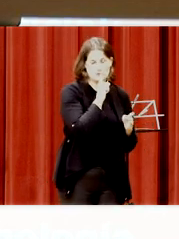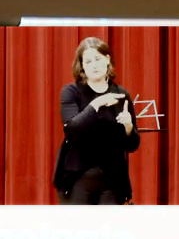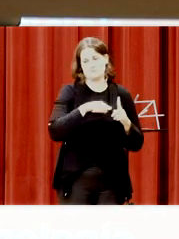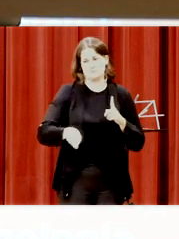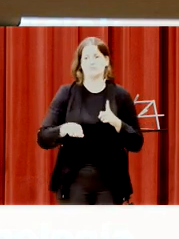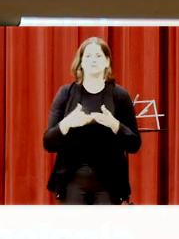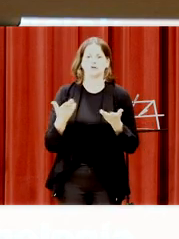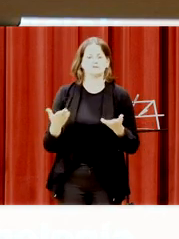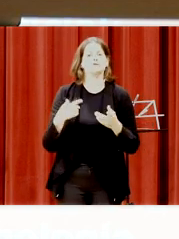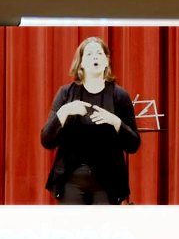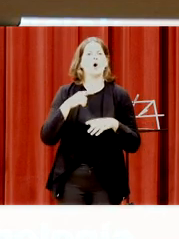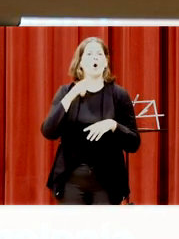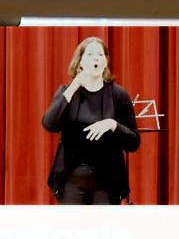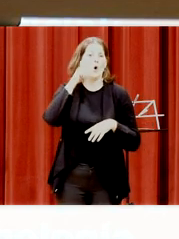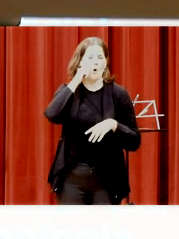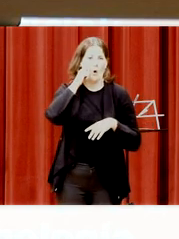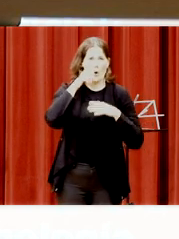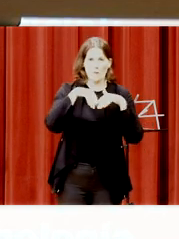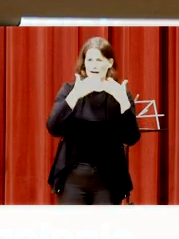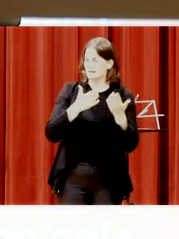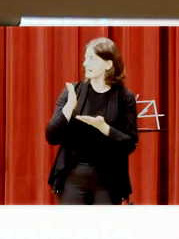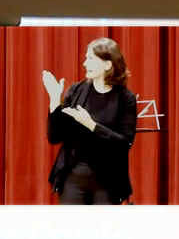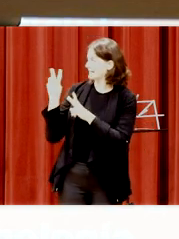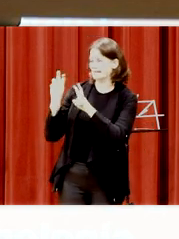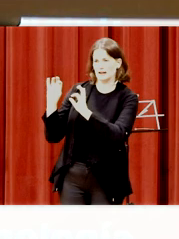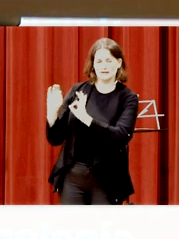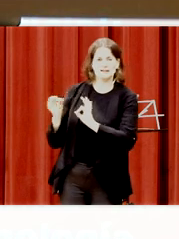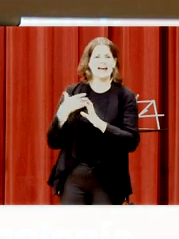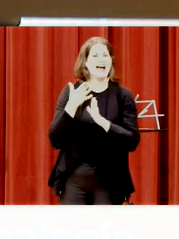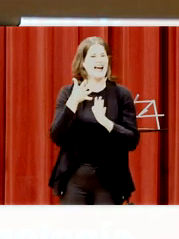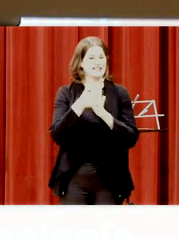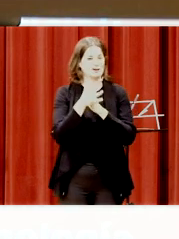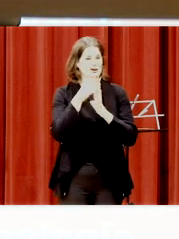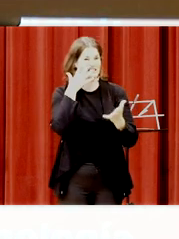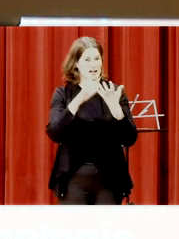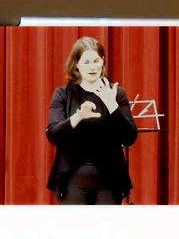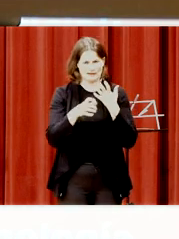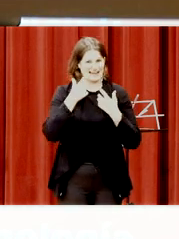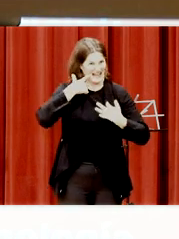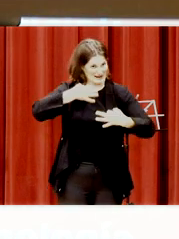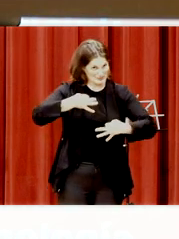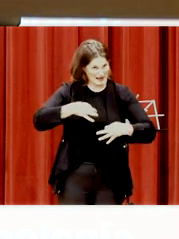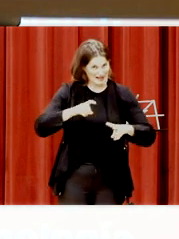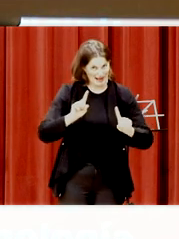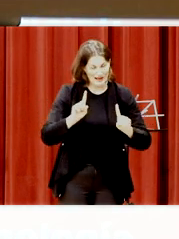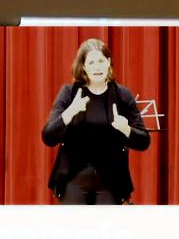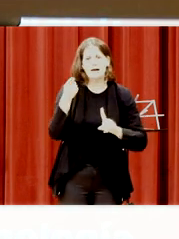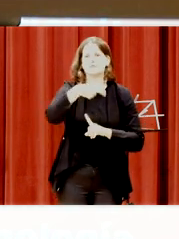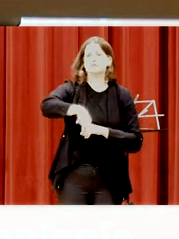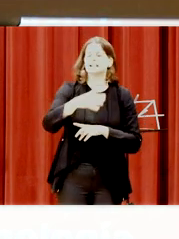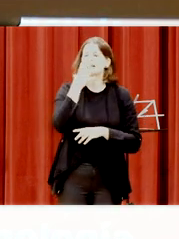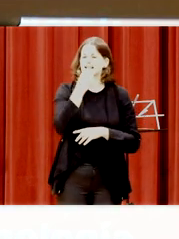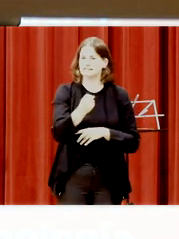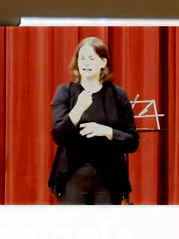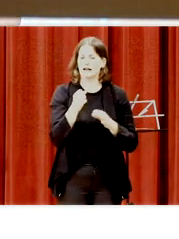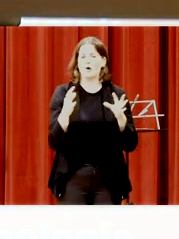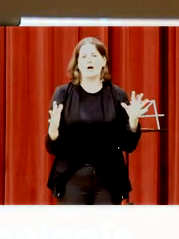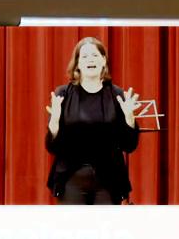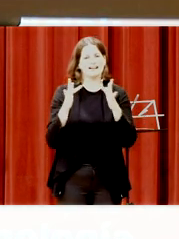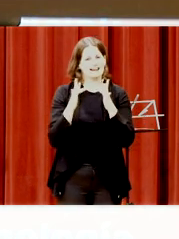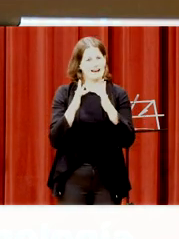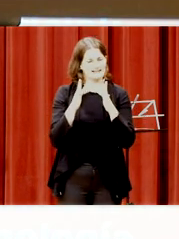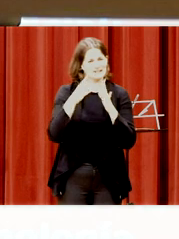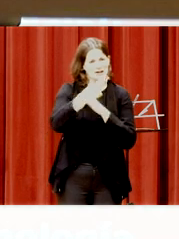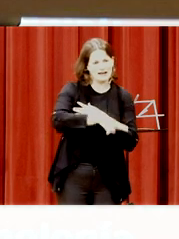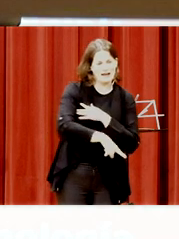perquè entenguem la relació entre l'home i la màquina, entre la intel·ligència artificial i la intel·ligència humana, que és del que va avui